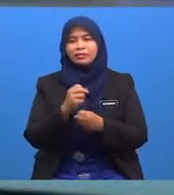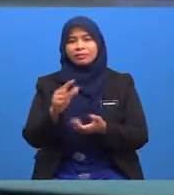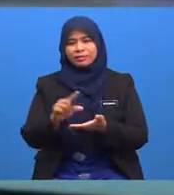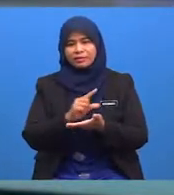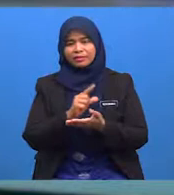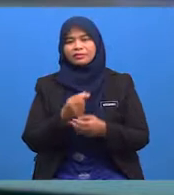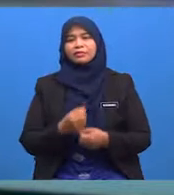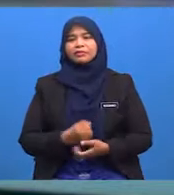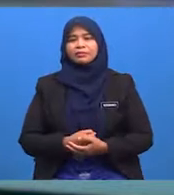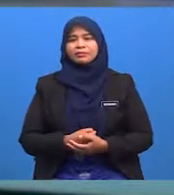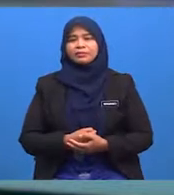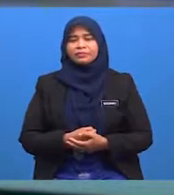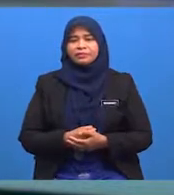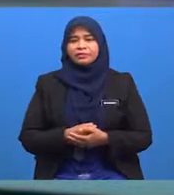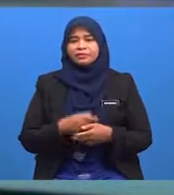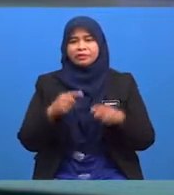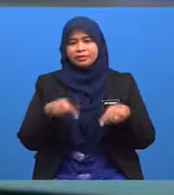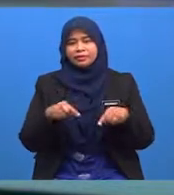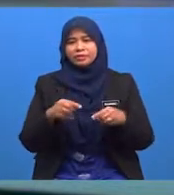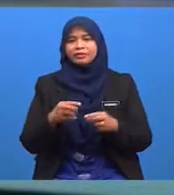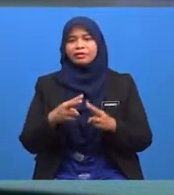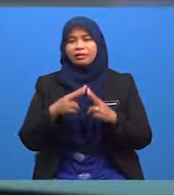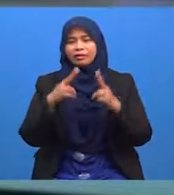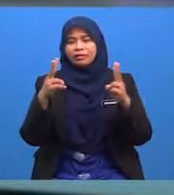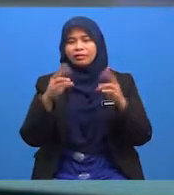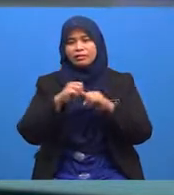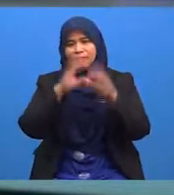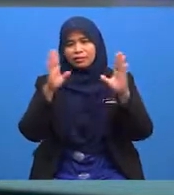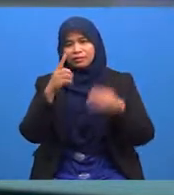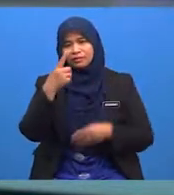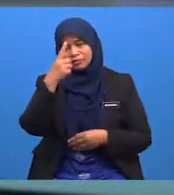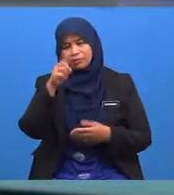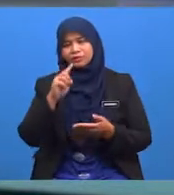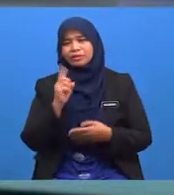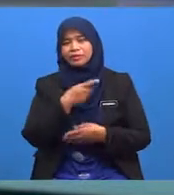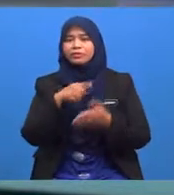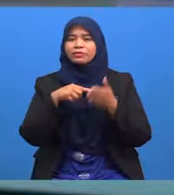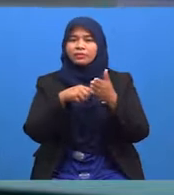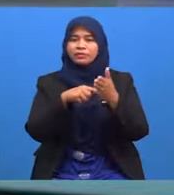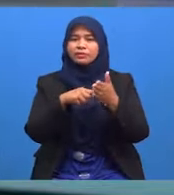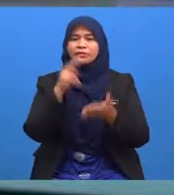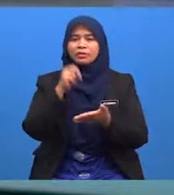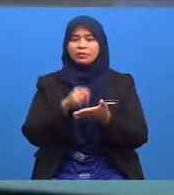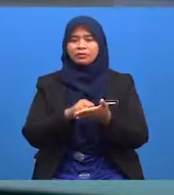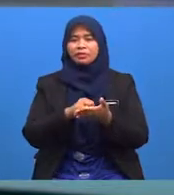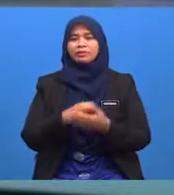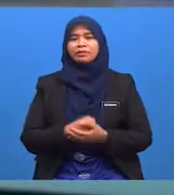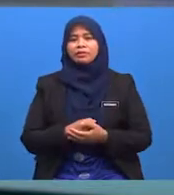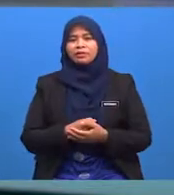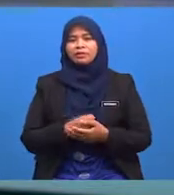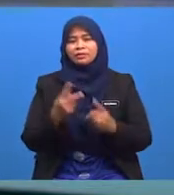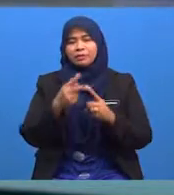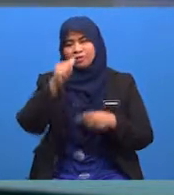perolehi. Di sini amat jelas untuk kita menzahirkan nilai kesyukuran yang tidak terhingga kehadrat